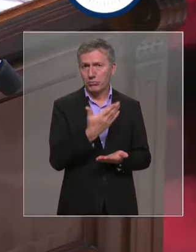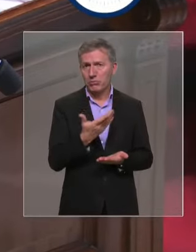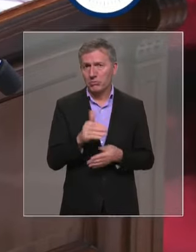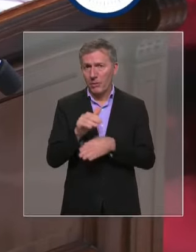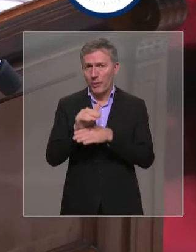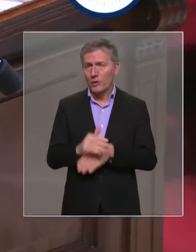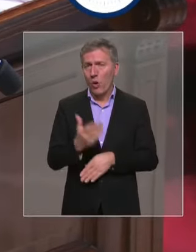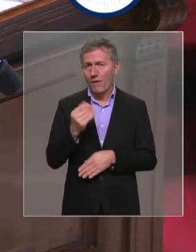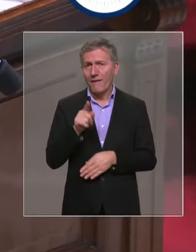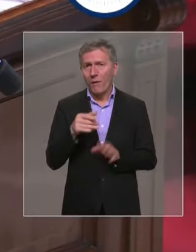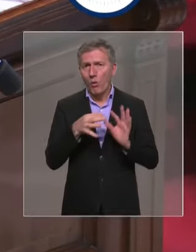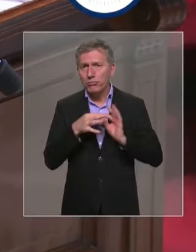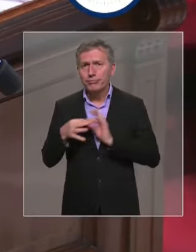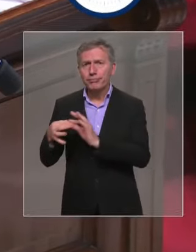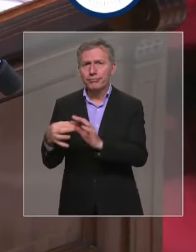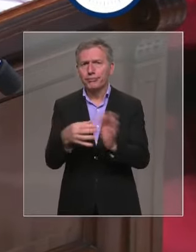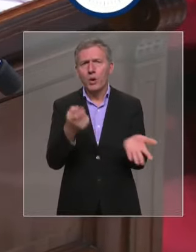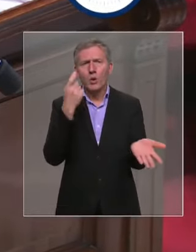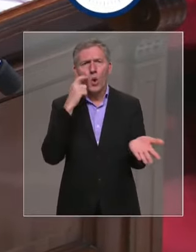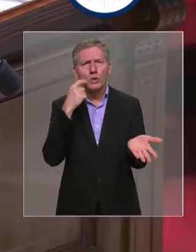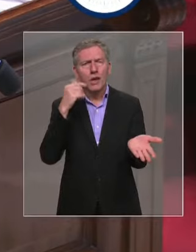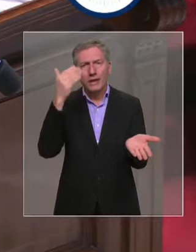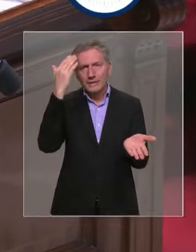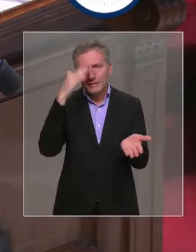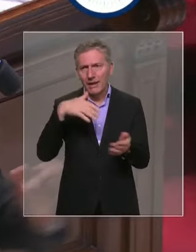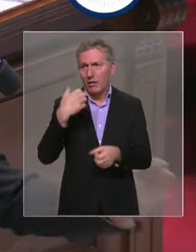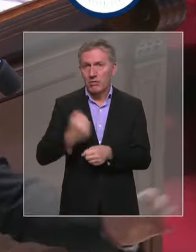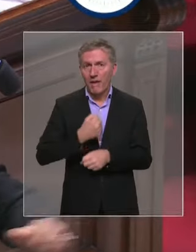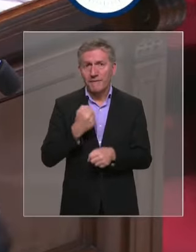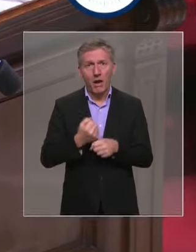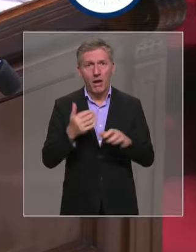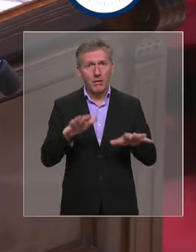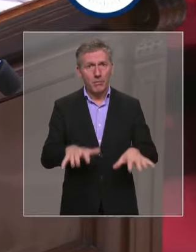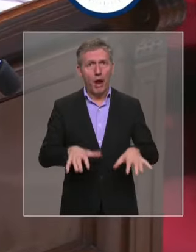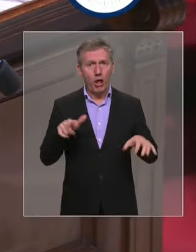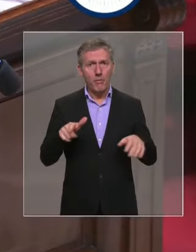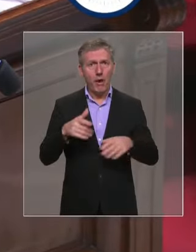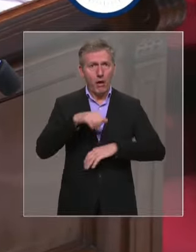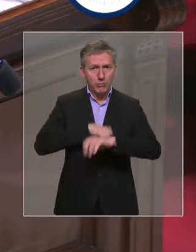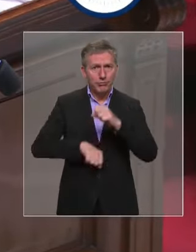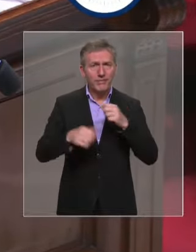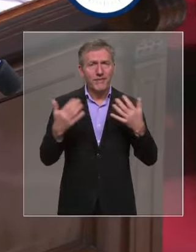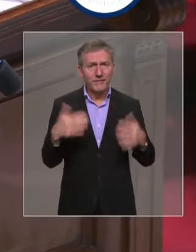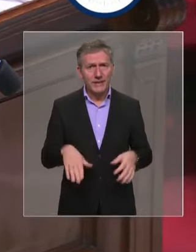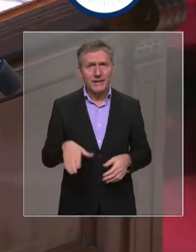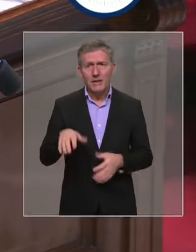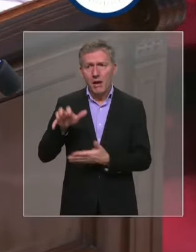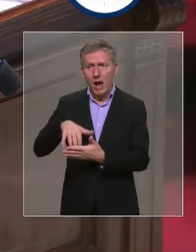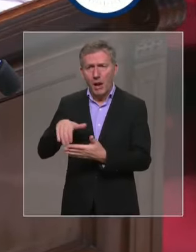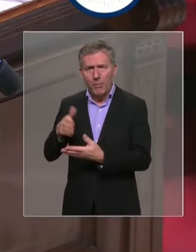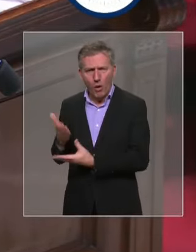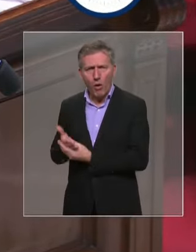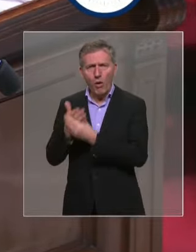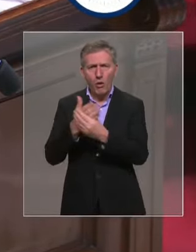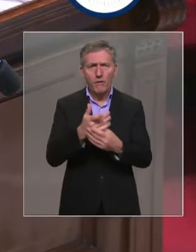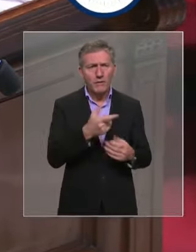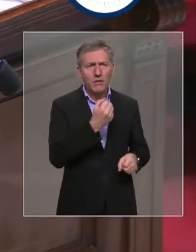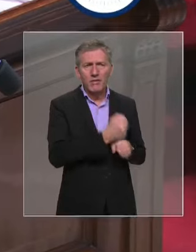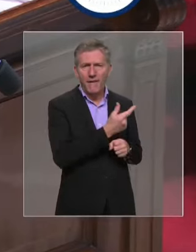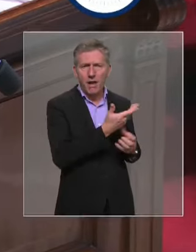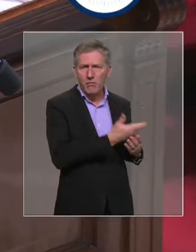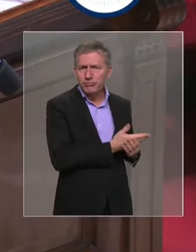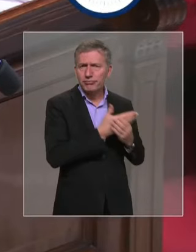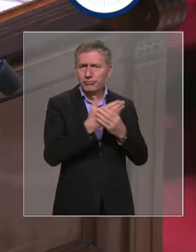de l'enfance. Le constat, nous le connaissons, les travaux parlementaires existent, le rapport de du sénateur Beaune, les travaux de Perrine Goulet,